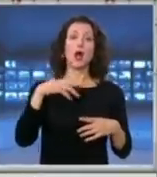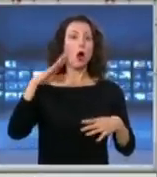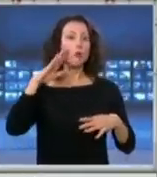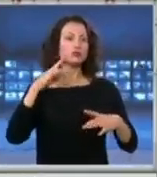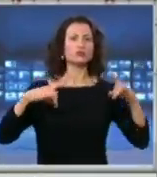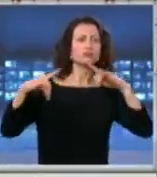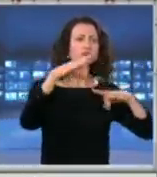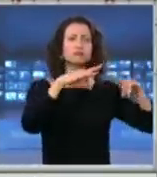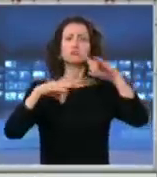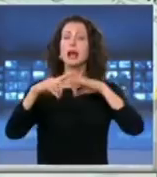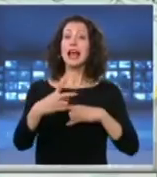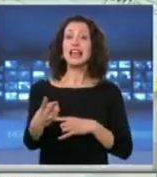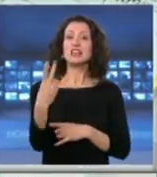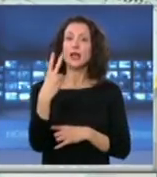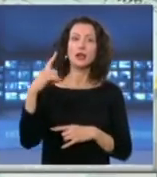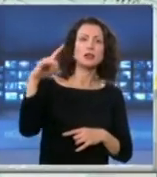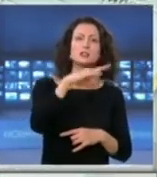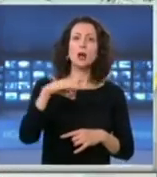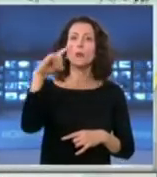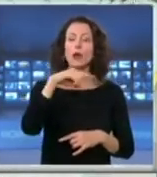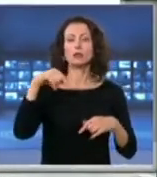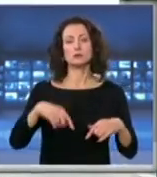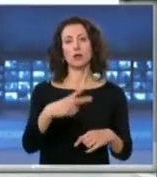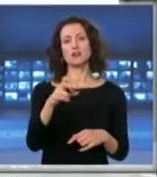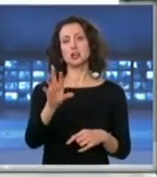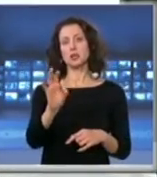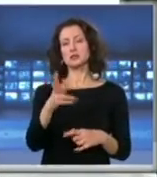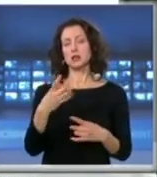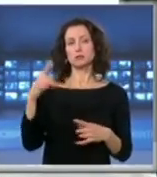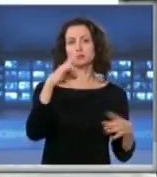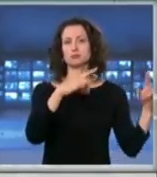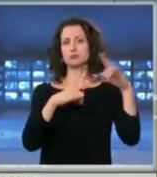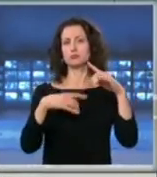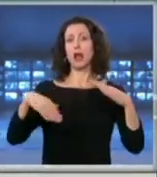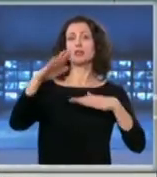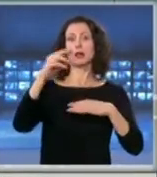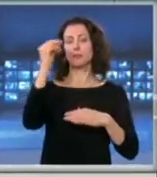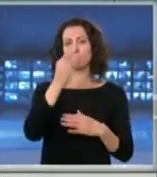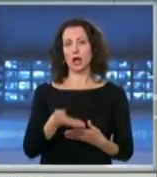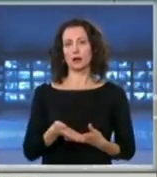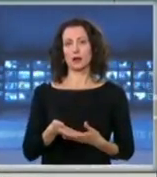сега едва 200-250 от тях минават през въздушното пространство на страната ни.